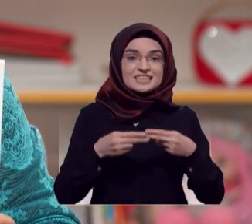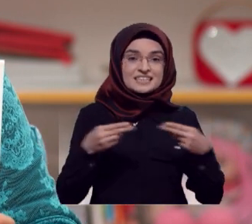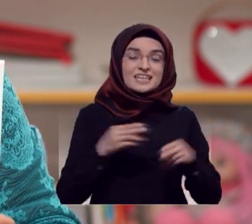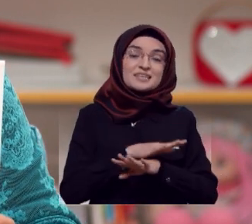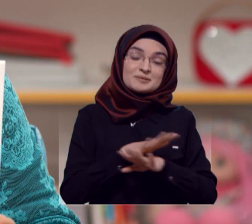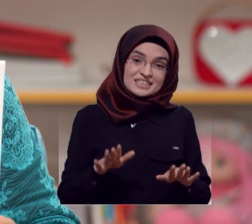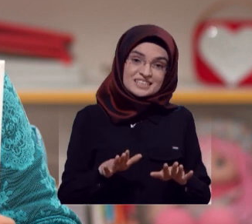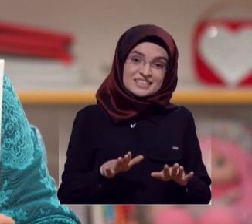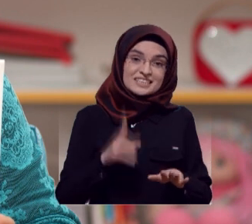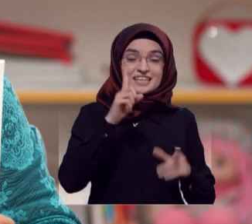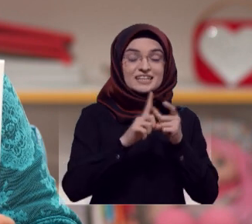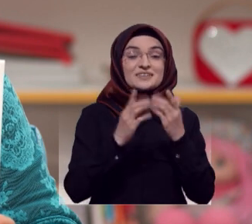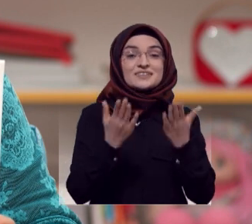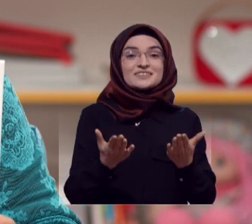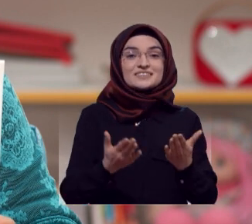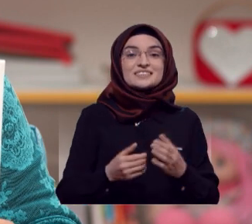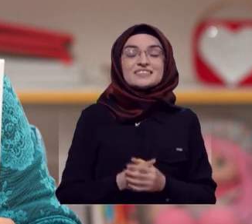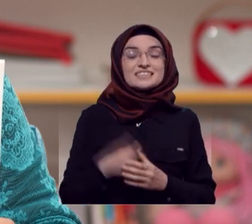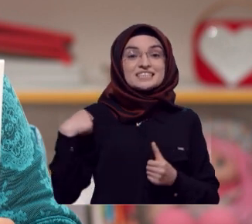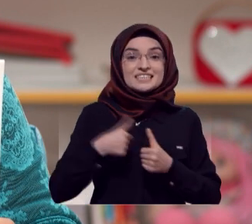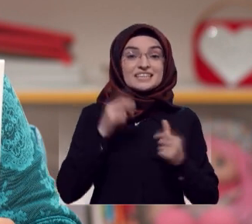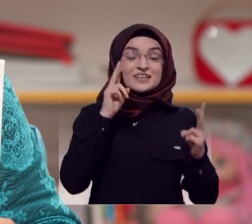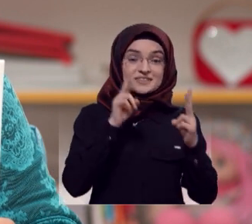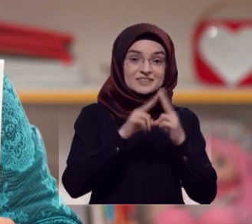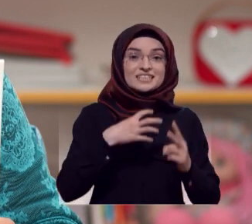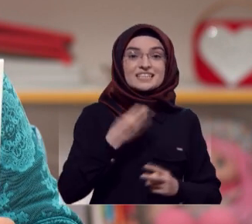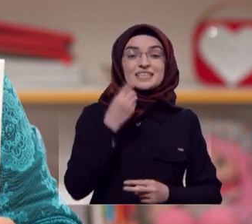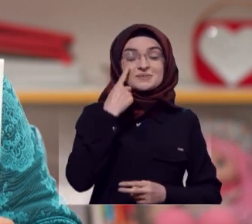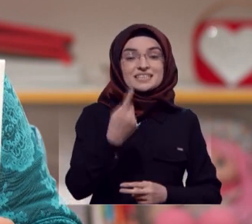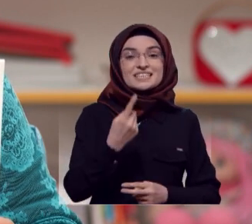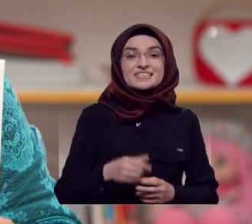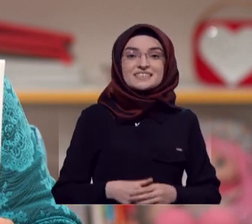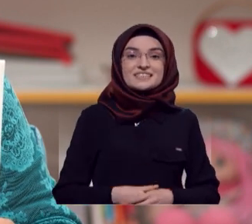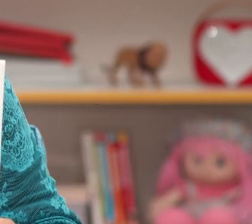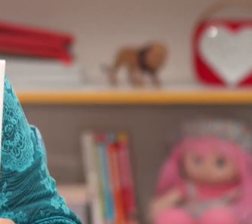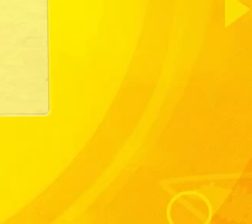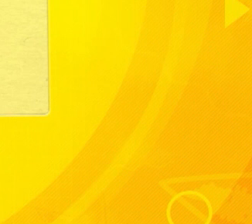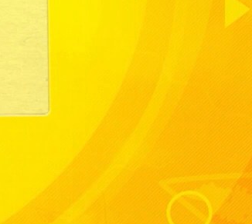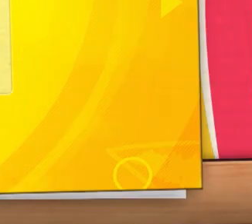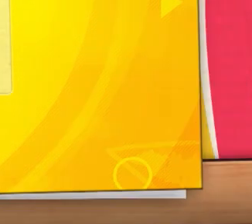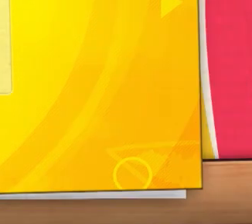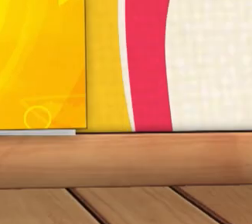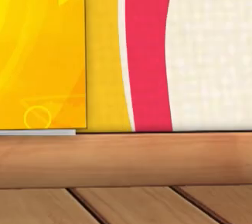Hikayemiz burada biter. Allah'a emanet olun. Bir dahaki programa kadar kendinize iyi bakın, olur mu çocuklar?